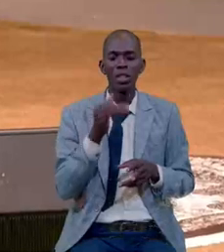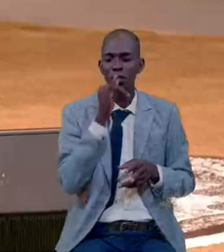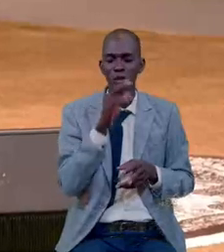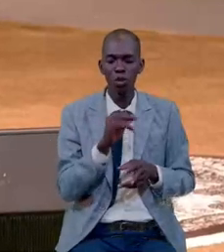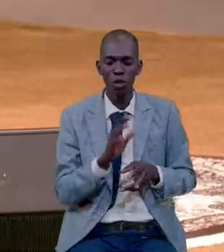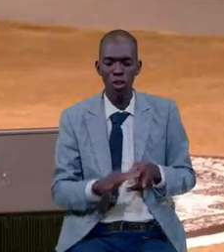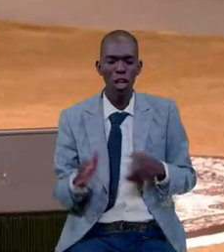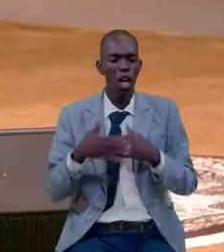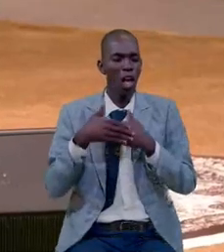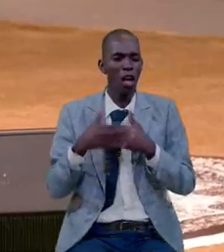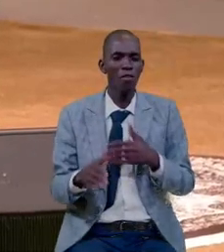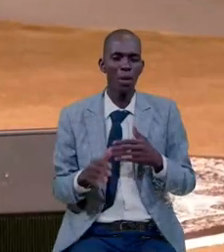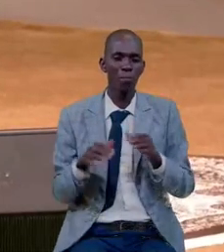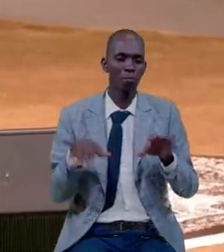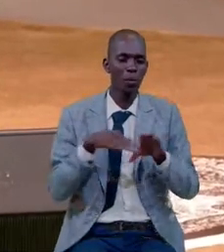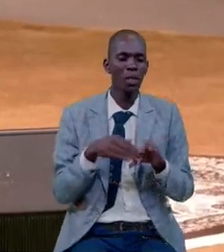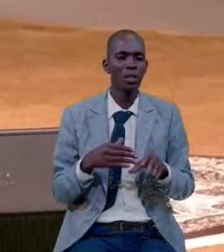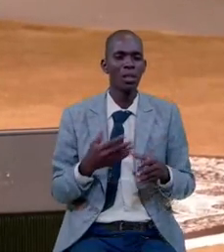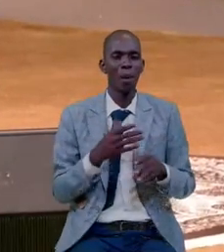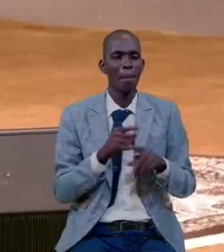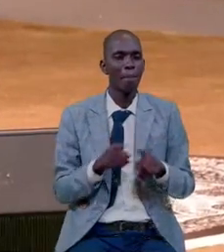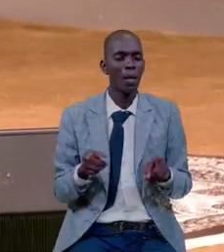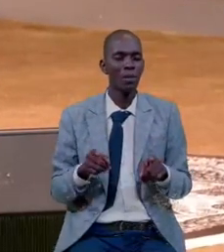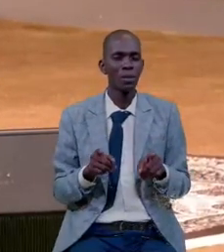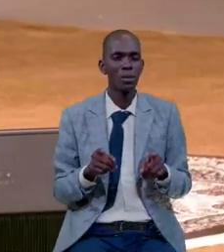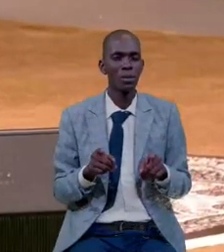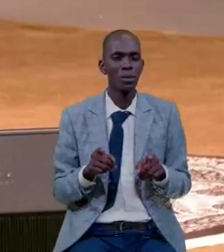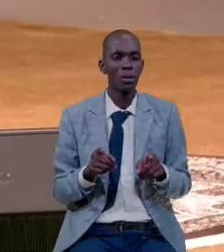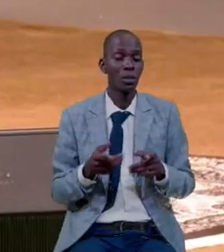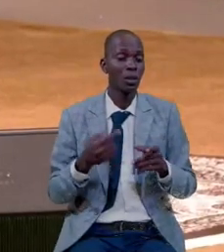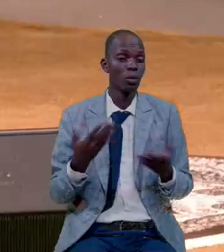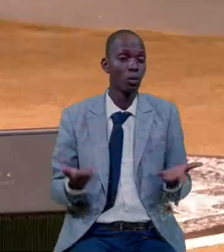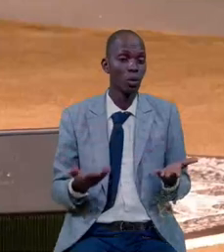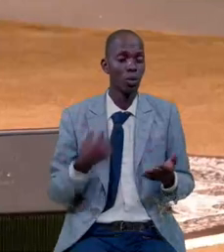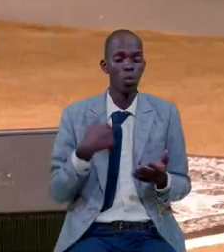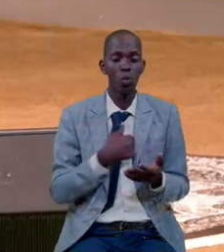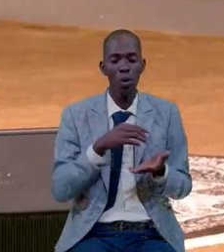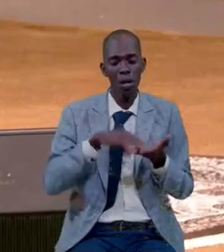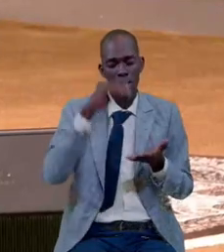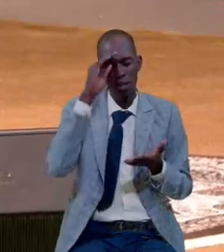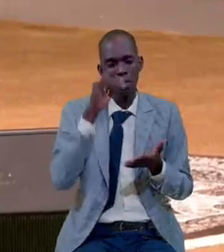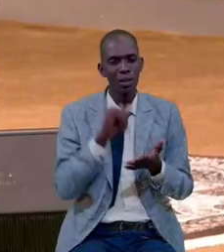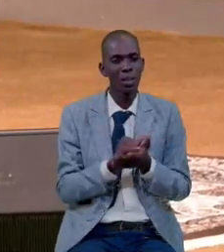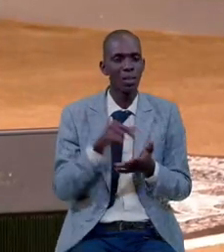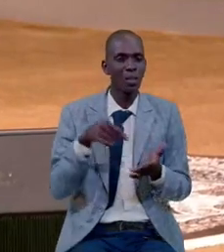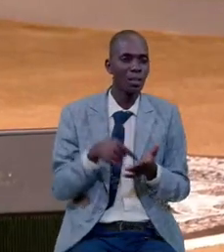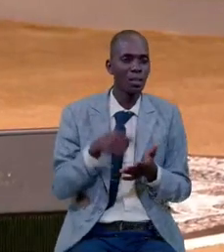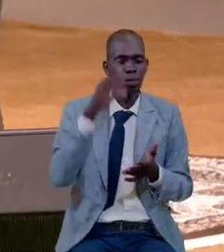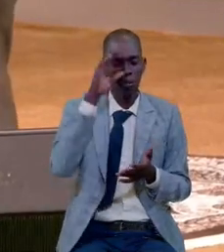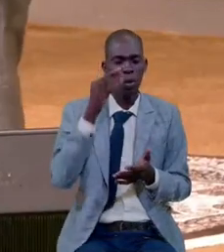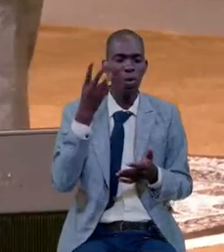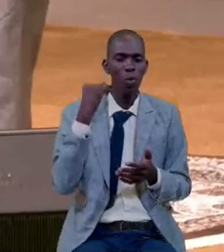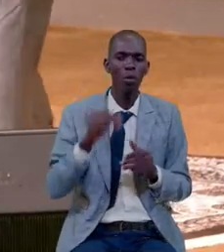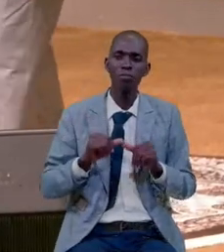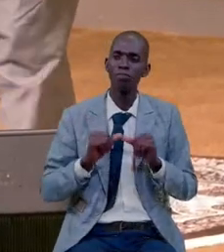mariage. Leur foi commence à vaciller. Mais vous connaissez Abraham, c'est dit de lui qu'il était ferme dans la